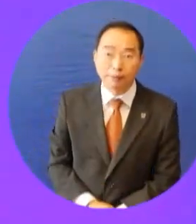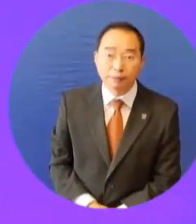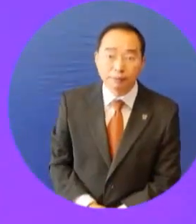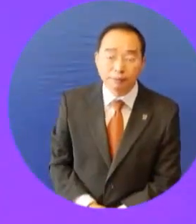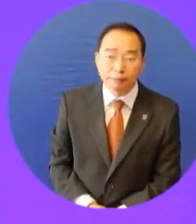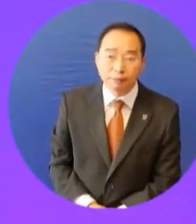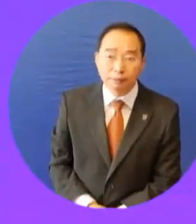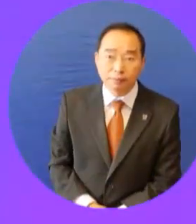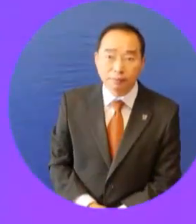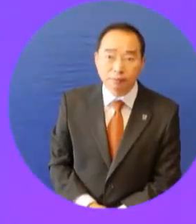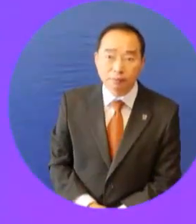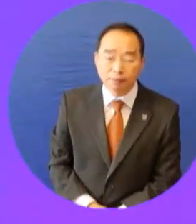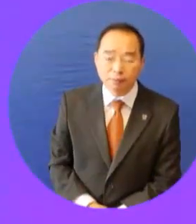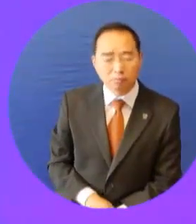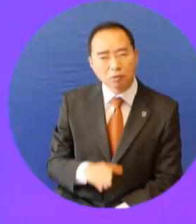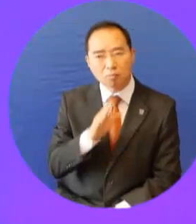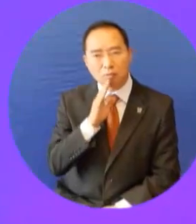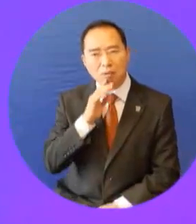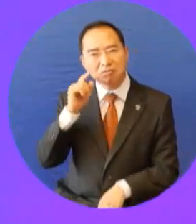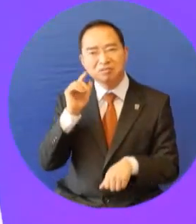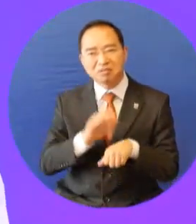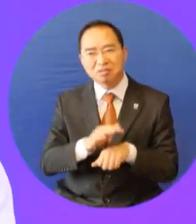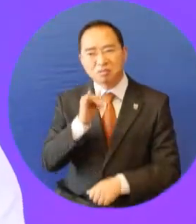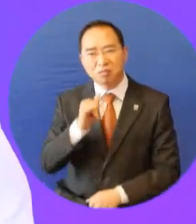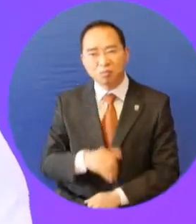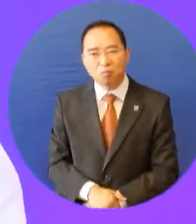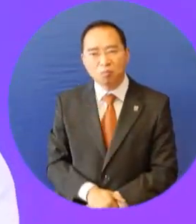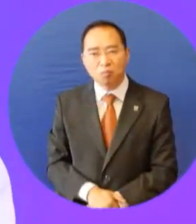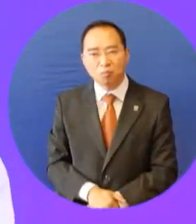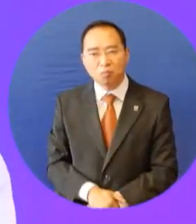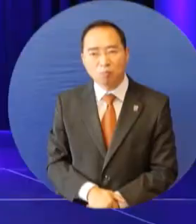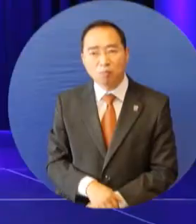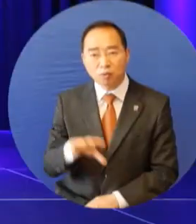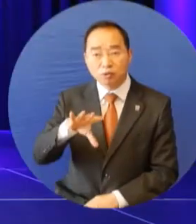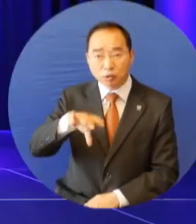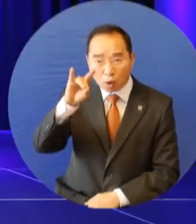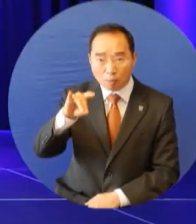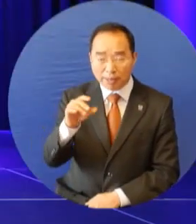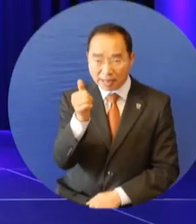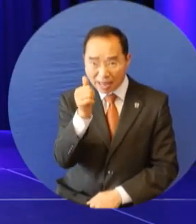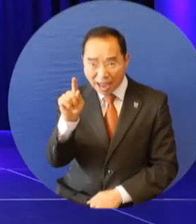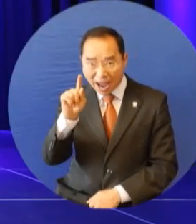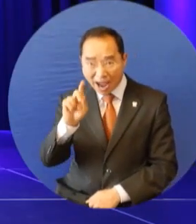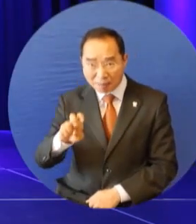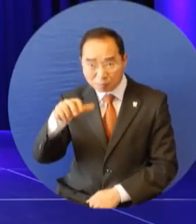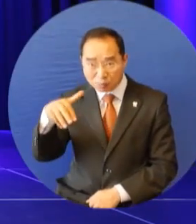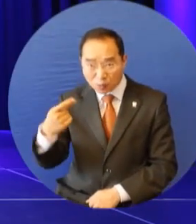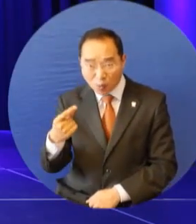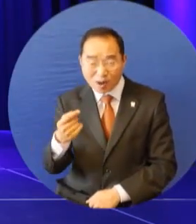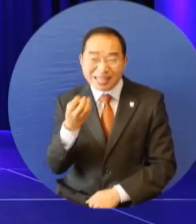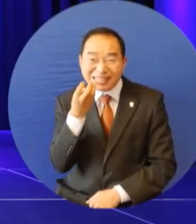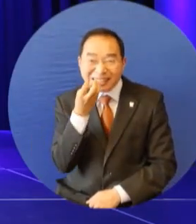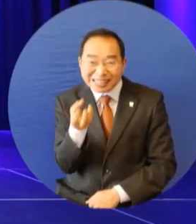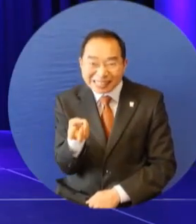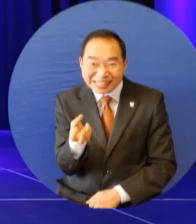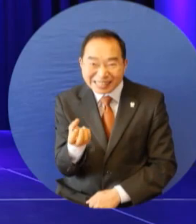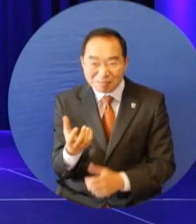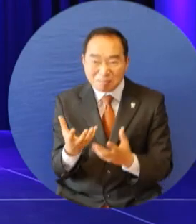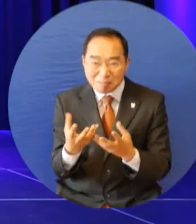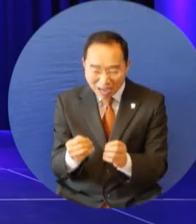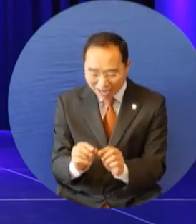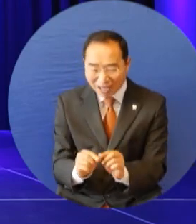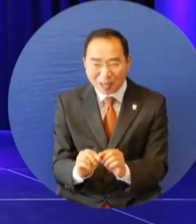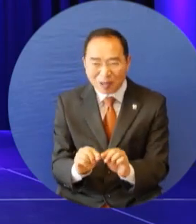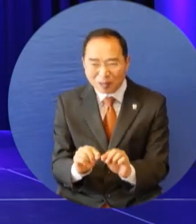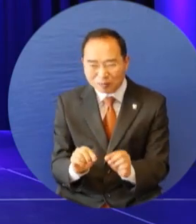된다. 예. 이게 정말 그 지혜지. 그 이게 처음에 이렇게 씨가